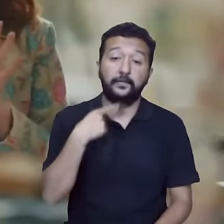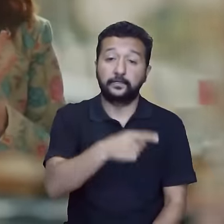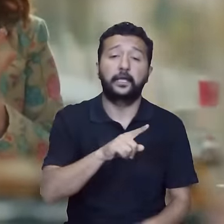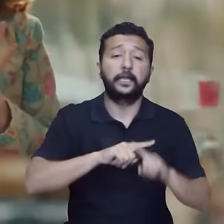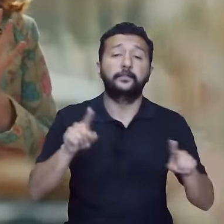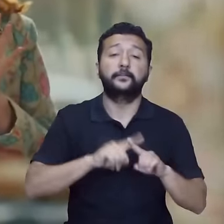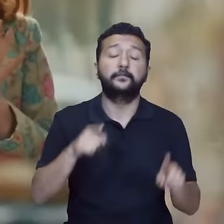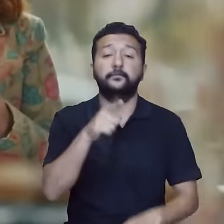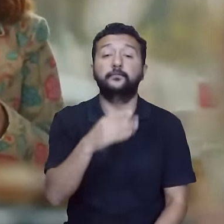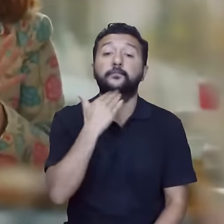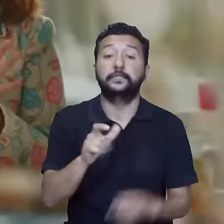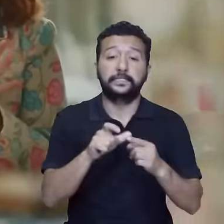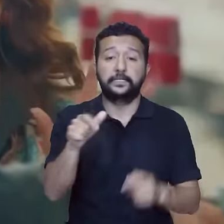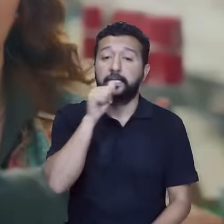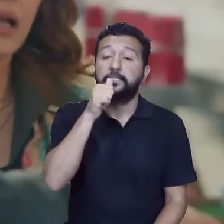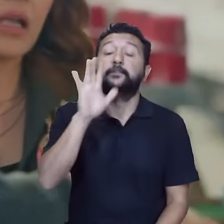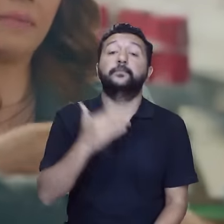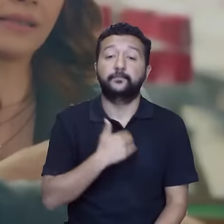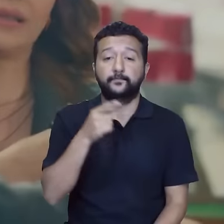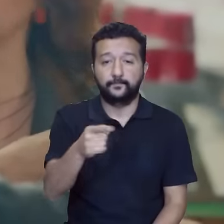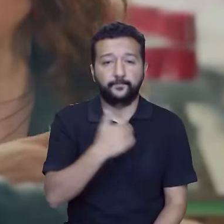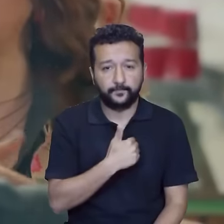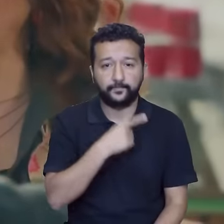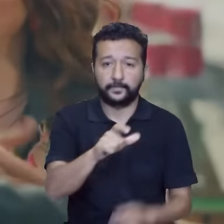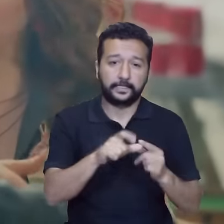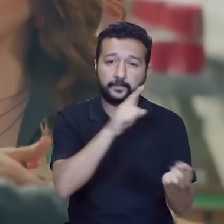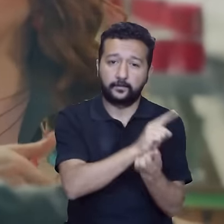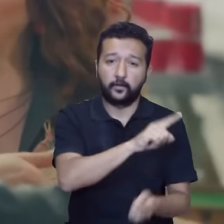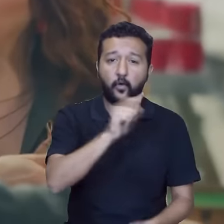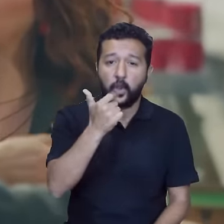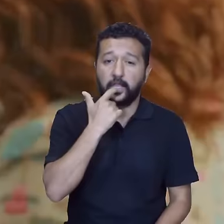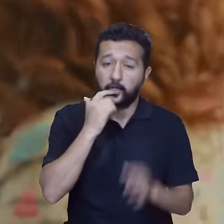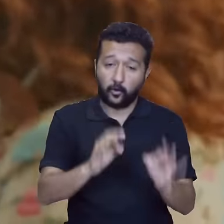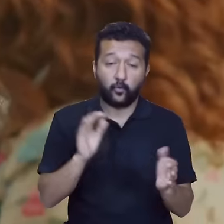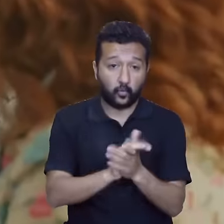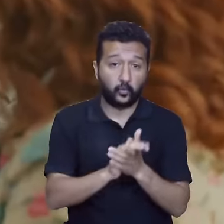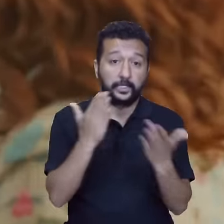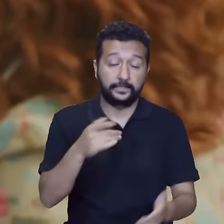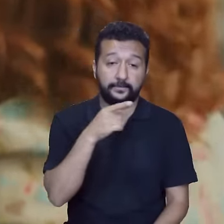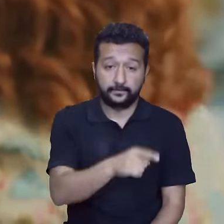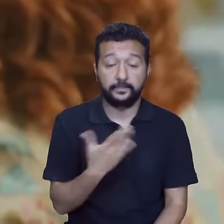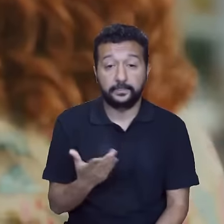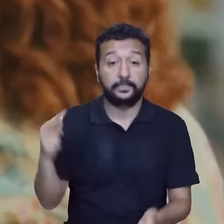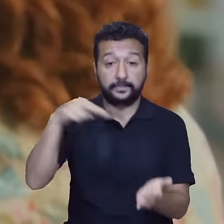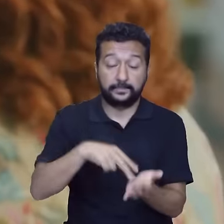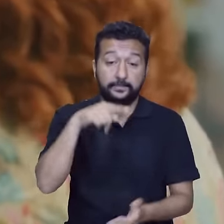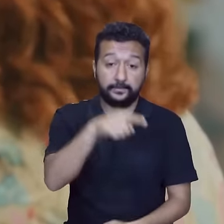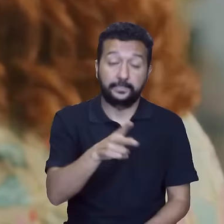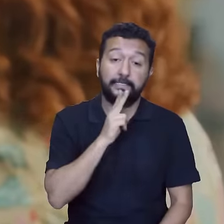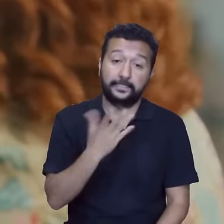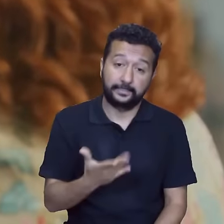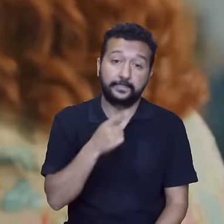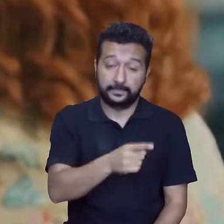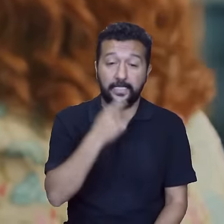iki tane. Ay, şalgam içemem. Ya biz Şener'le 16. yıl dönümümüzü kutlayacaktık. Çıktım böyle neticede